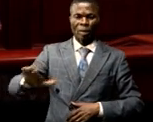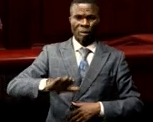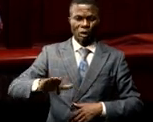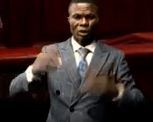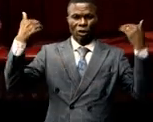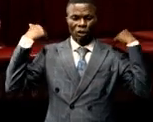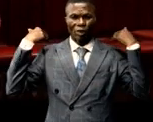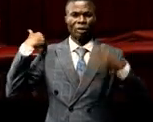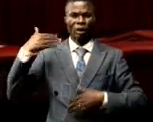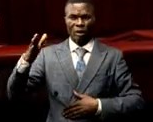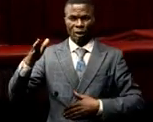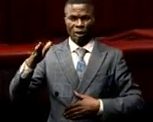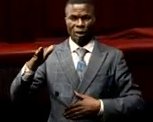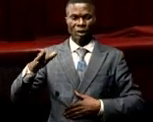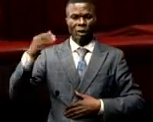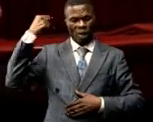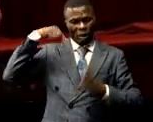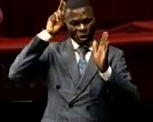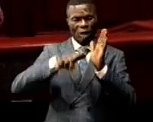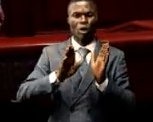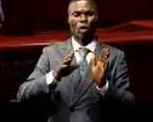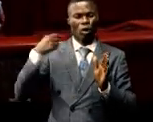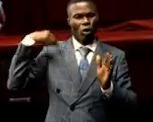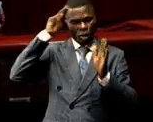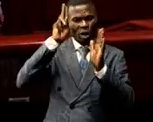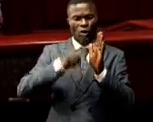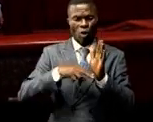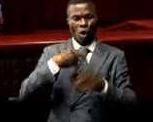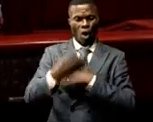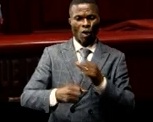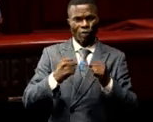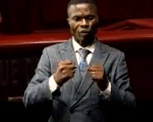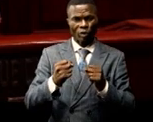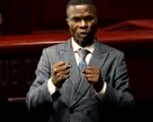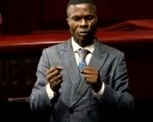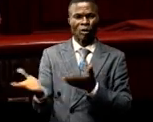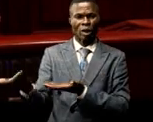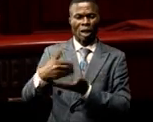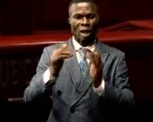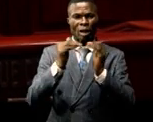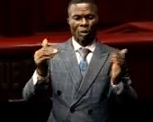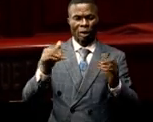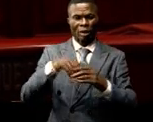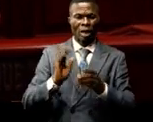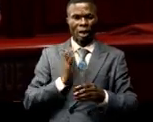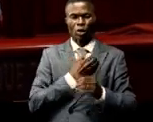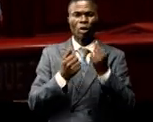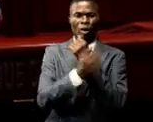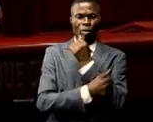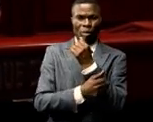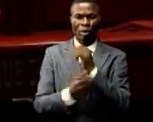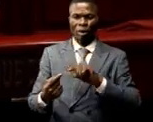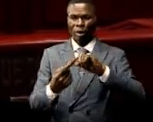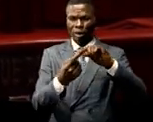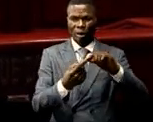l'État et le gouvernement dans leurs efforts à ramener la paix au pays, spécialement dans